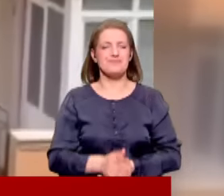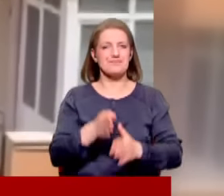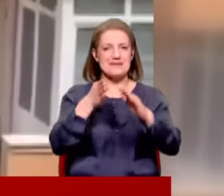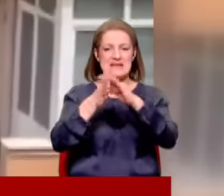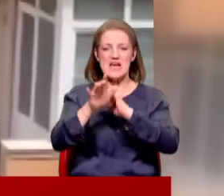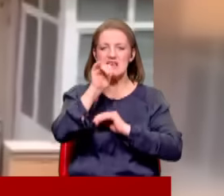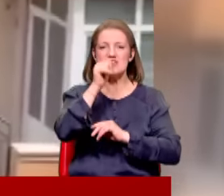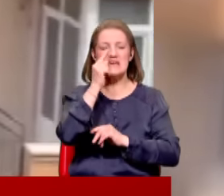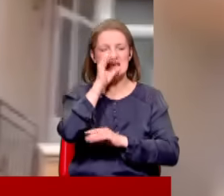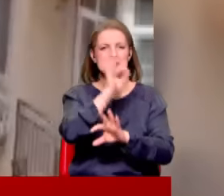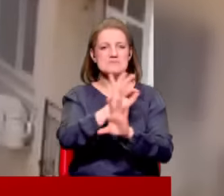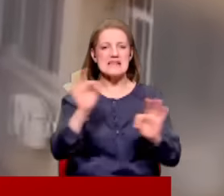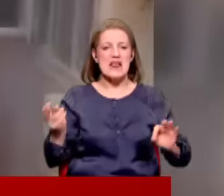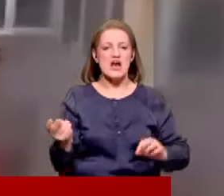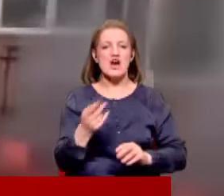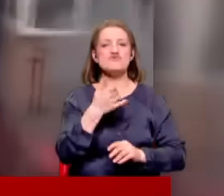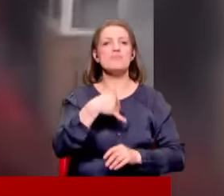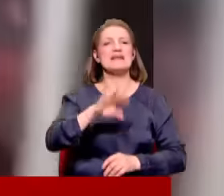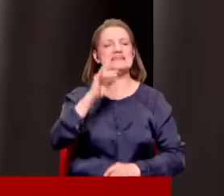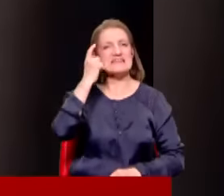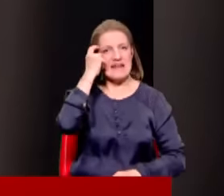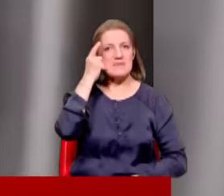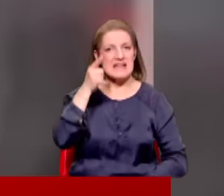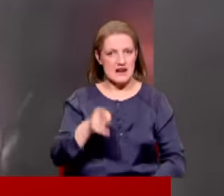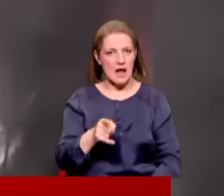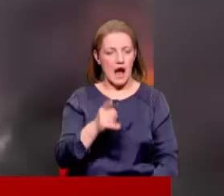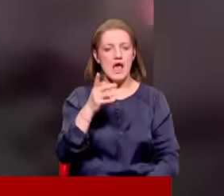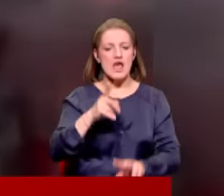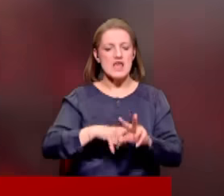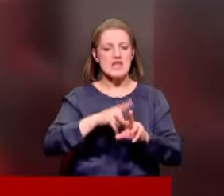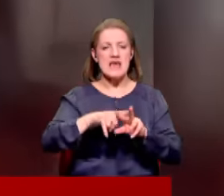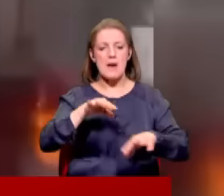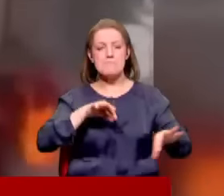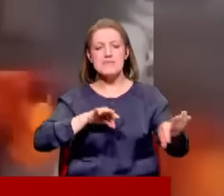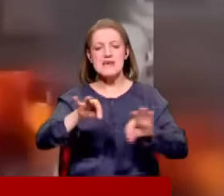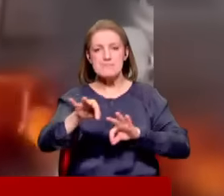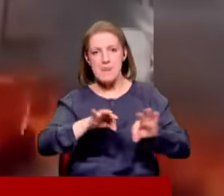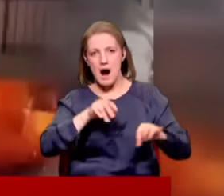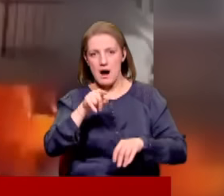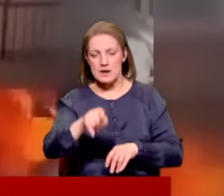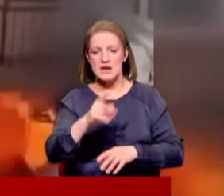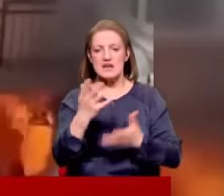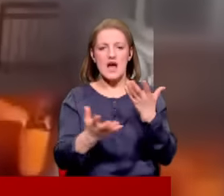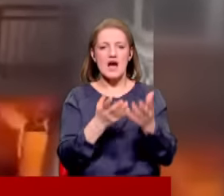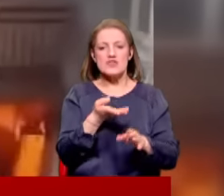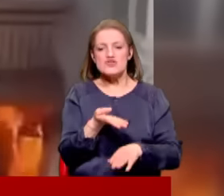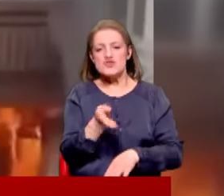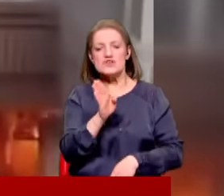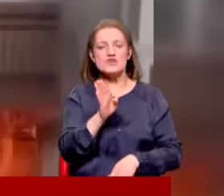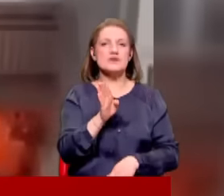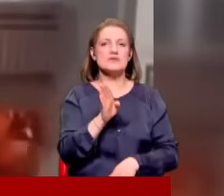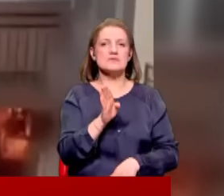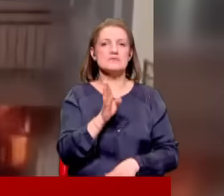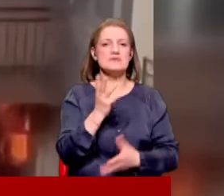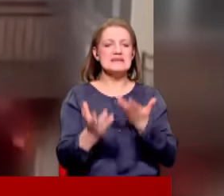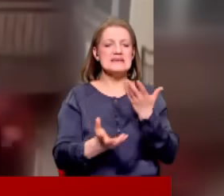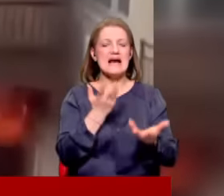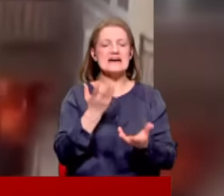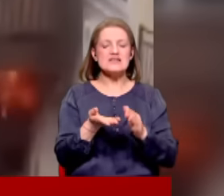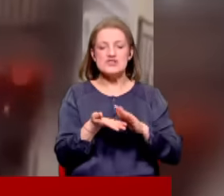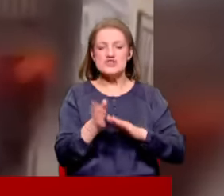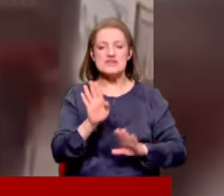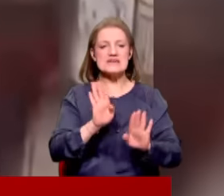İçeriden hiç kimsenin de kaçamadığını göz önünde bulundurursak, ya mimari açıdan yangın kaçış yollarının ve yangın kaçış